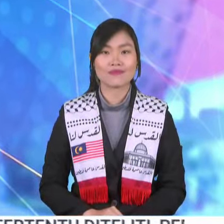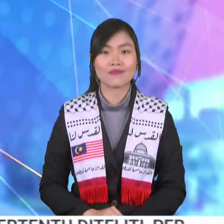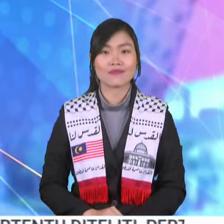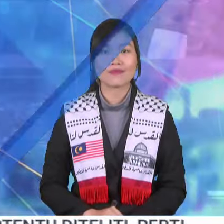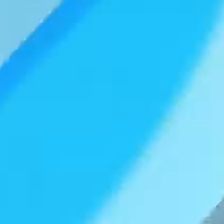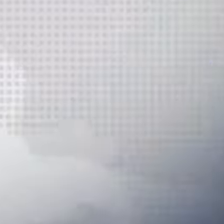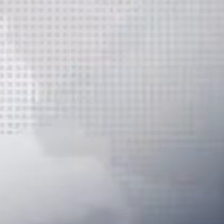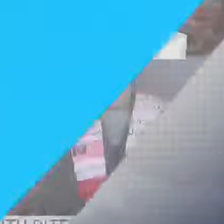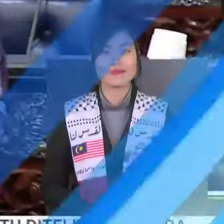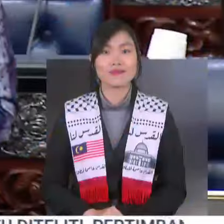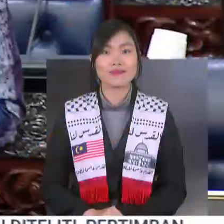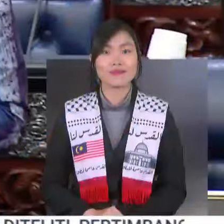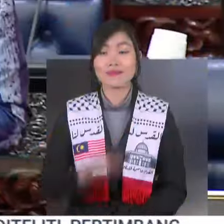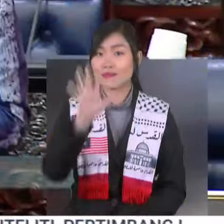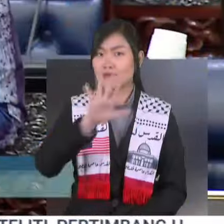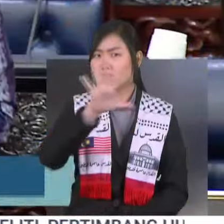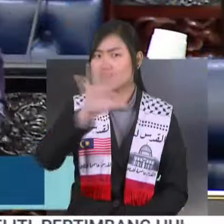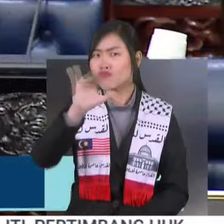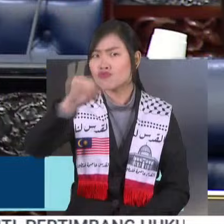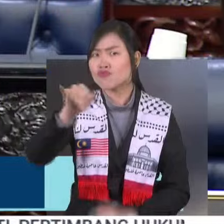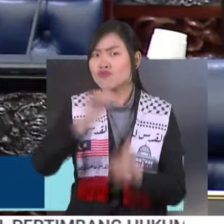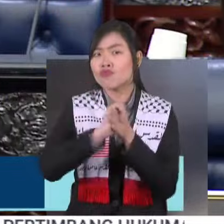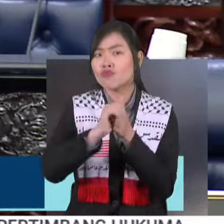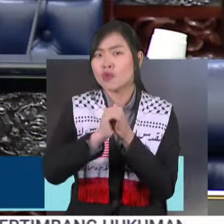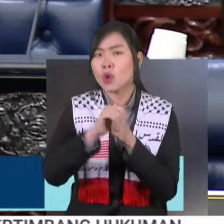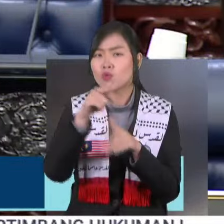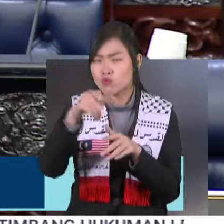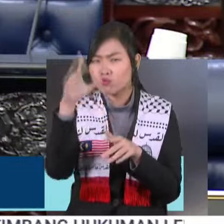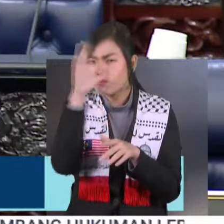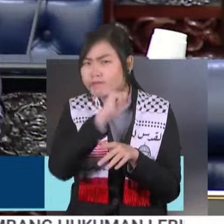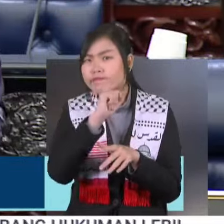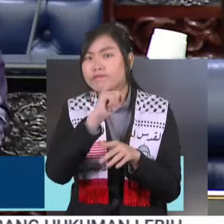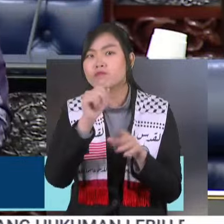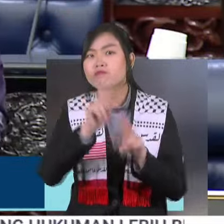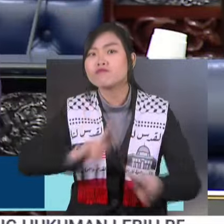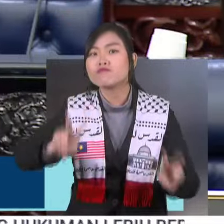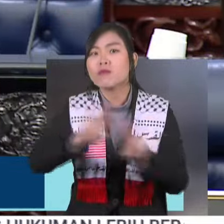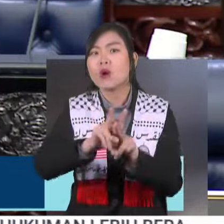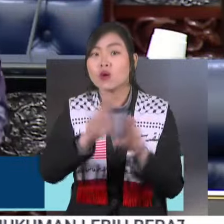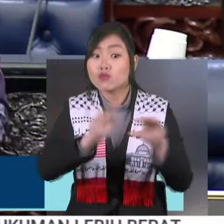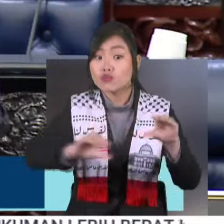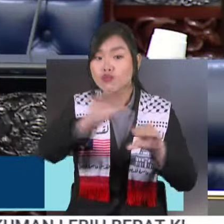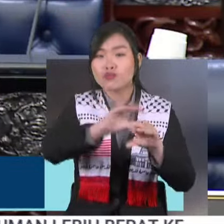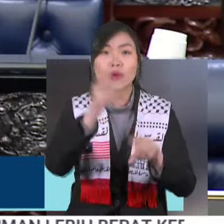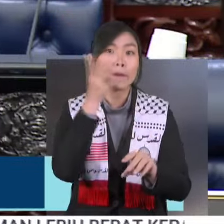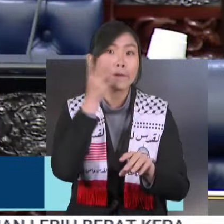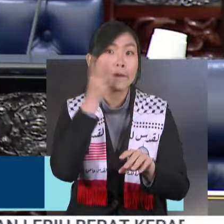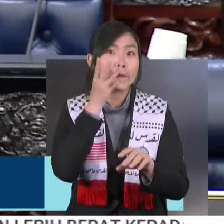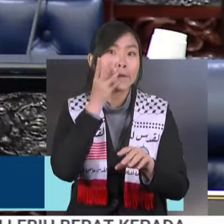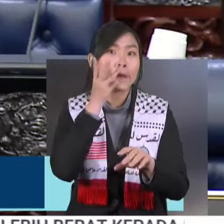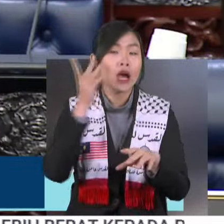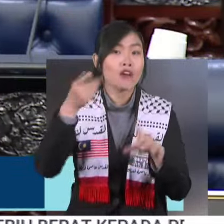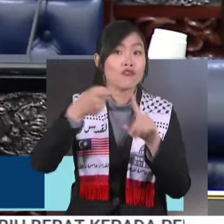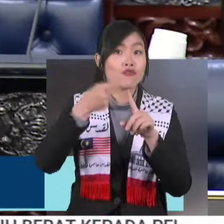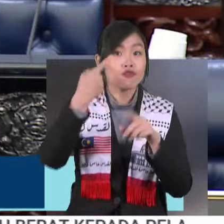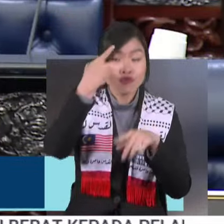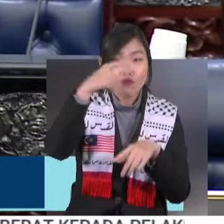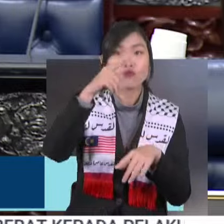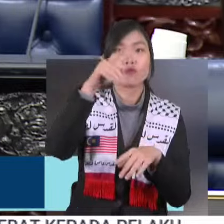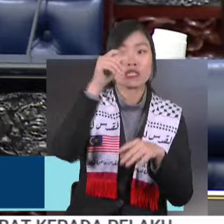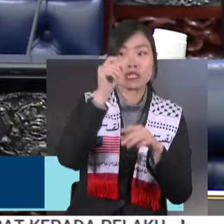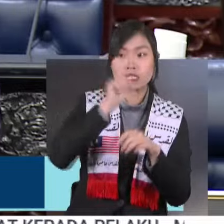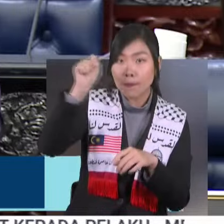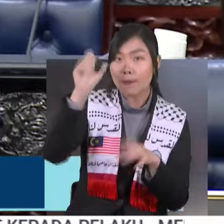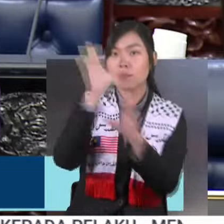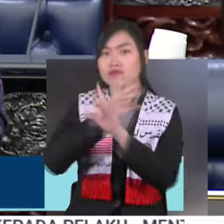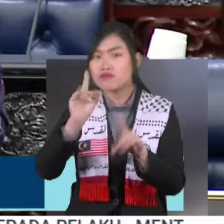Esensi. Hampir RM500 juta itu nilai jangkaan subsidi beras import kepada Sabah, Sarawak dan Labuan tahun